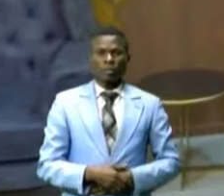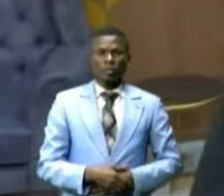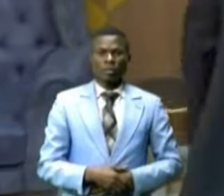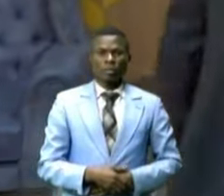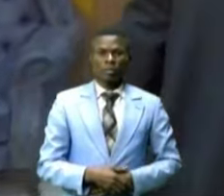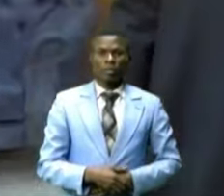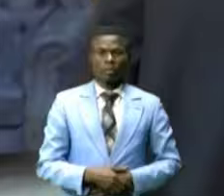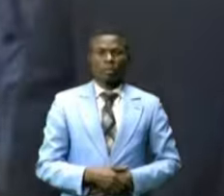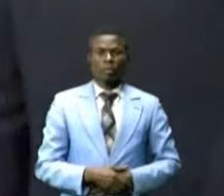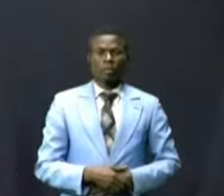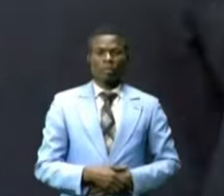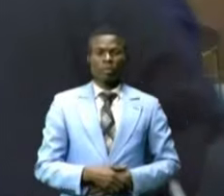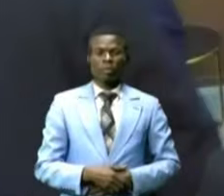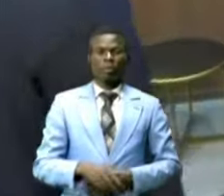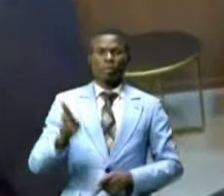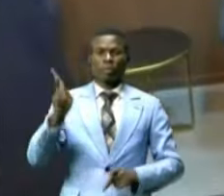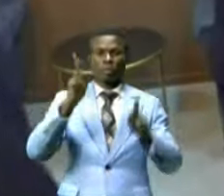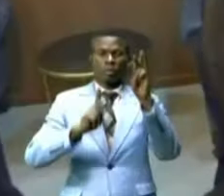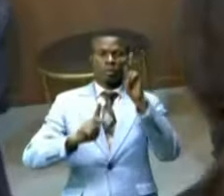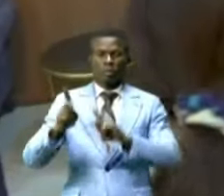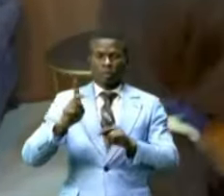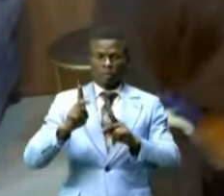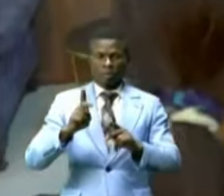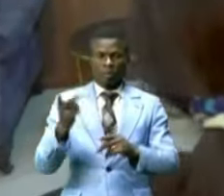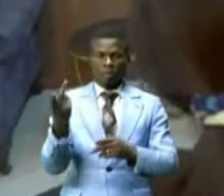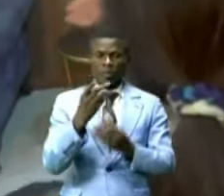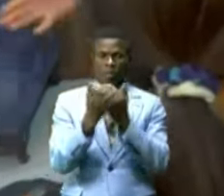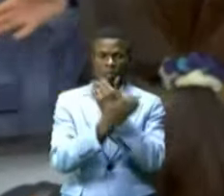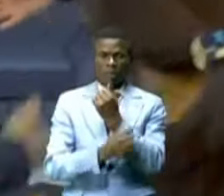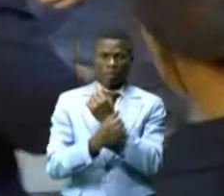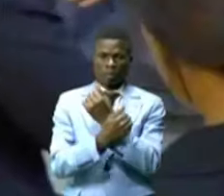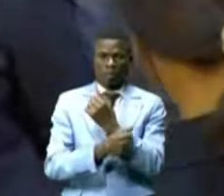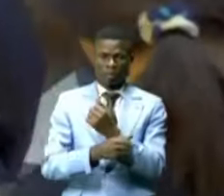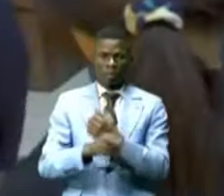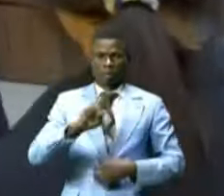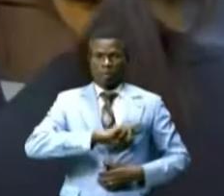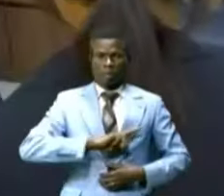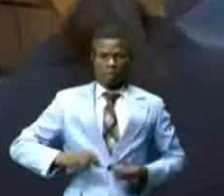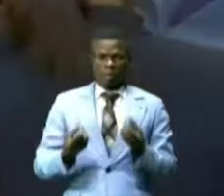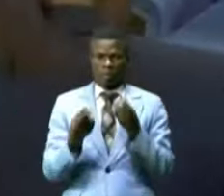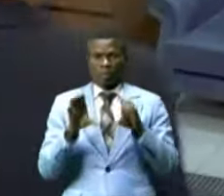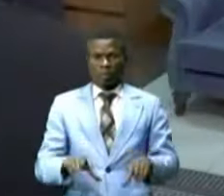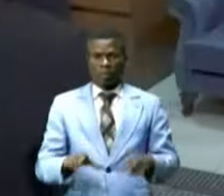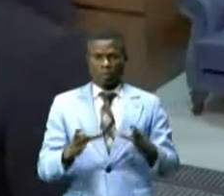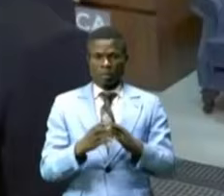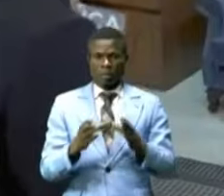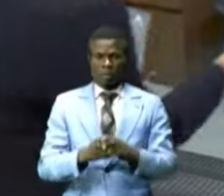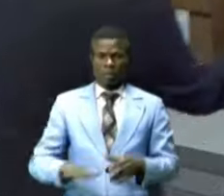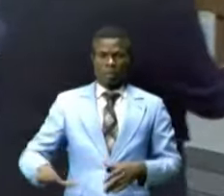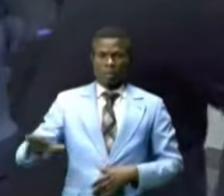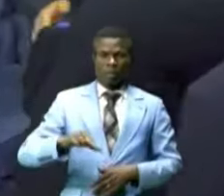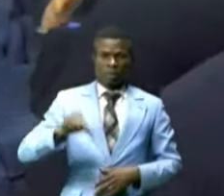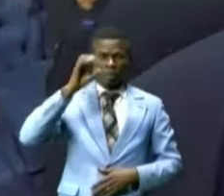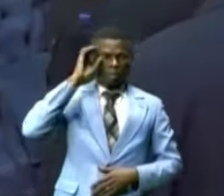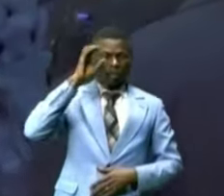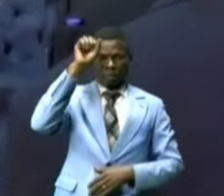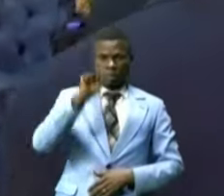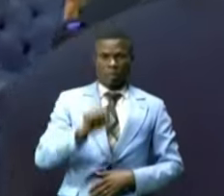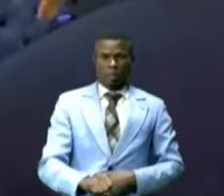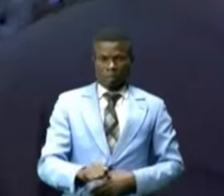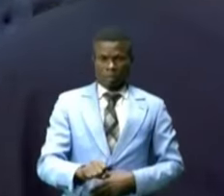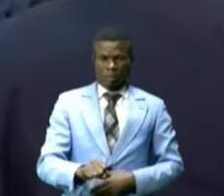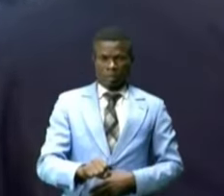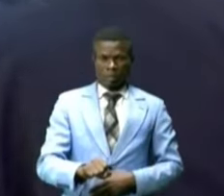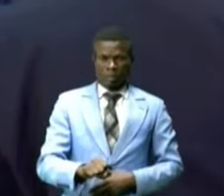Renforcement de la coopération économique bilatérale entre la République démocratique du Congo et la Corée du Sud.